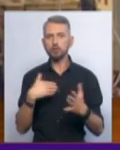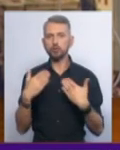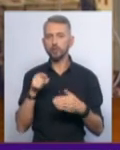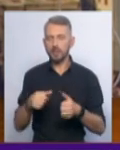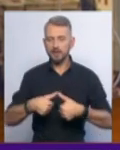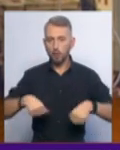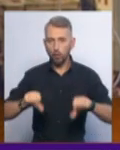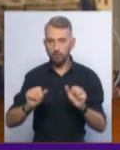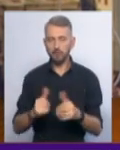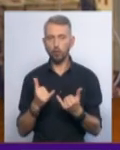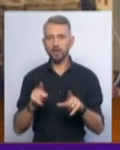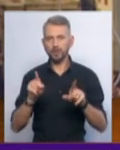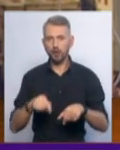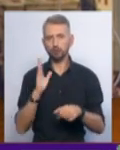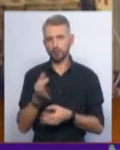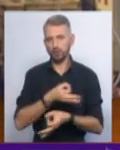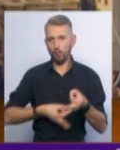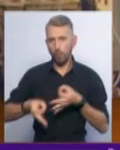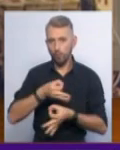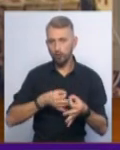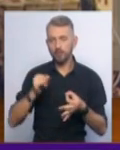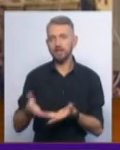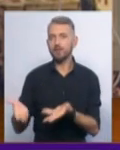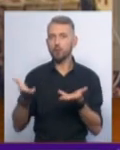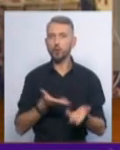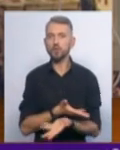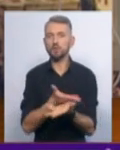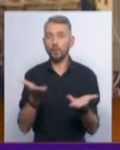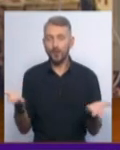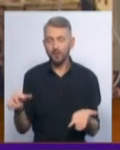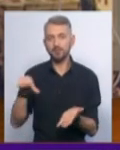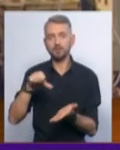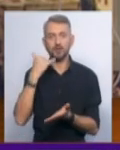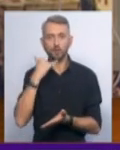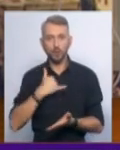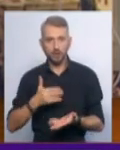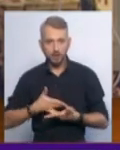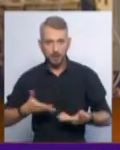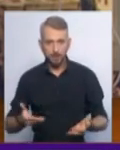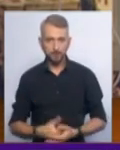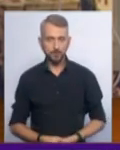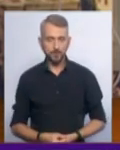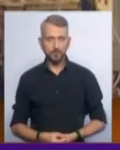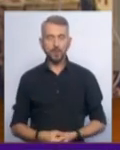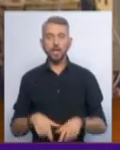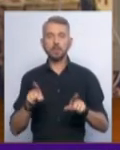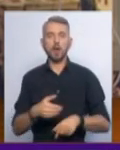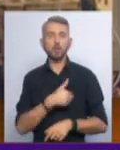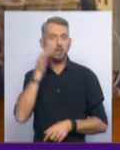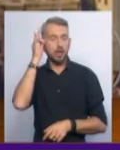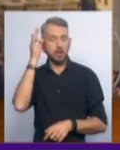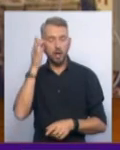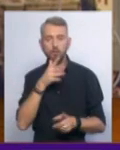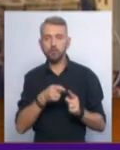комісії, сьогодні також будемо обговорювати і запрошуємо вас долучатися так само і до цієї розмови. Також нагадаю, що впродовж